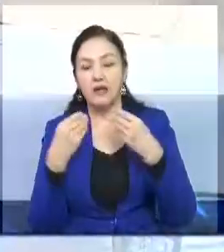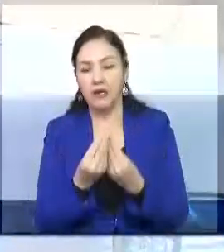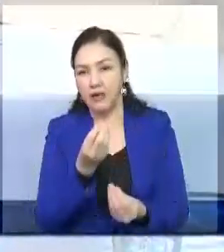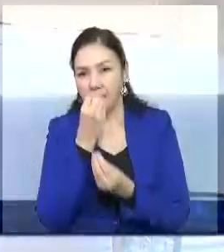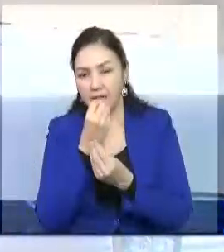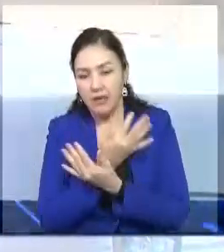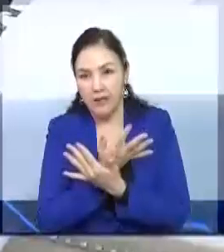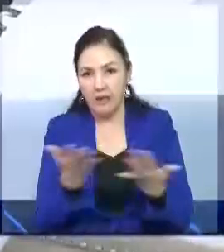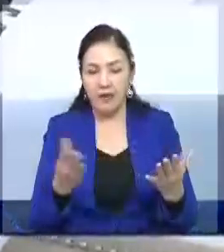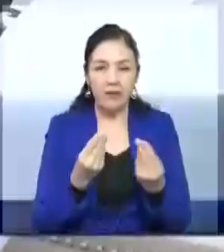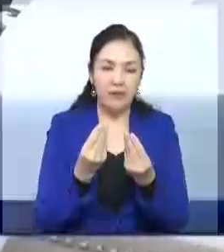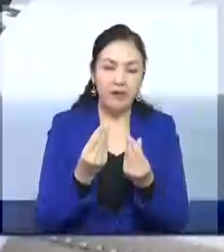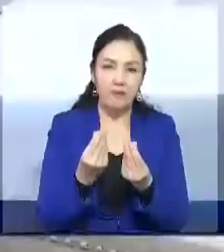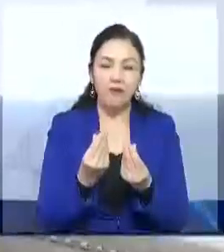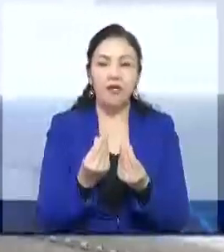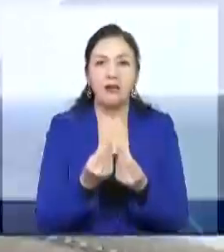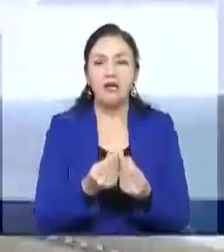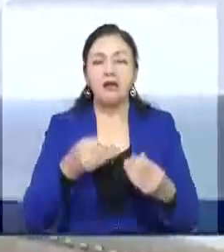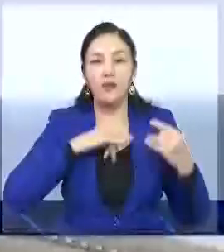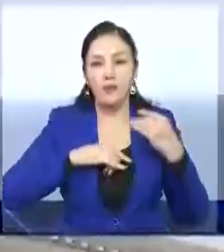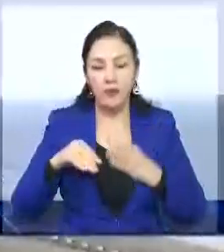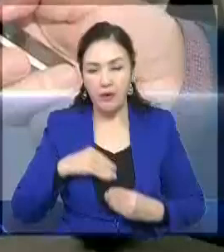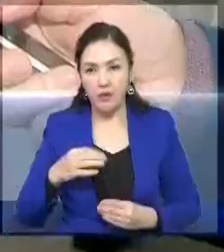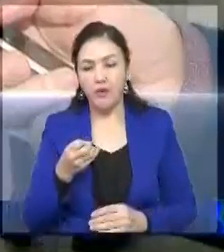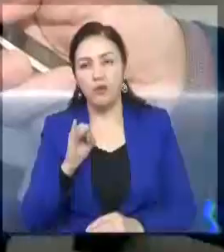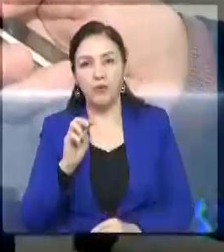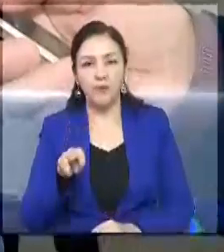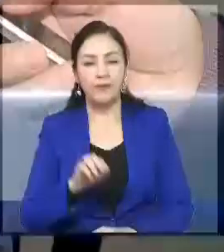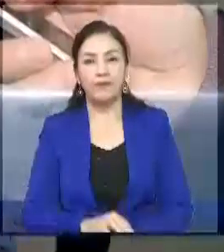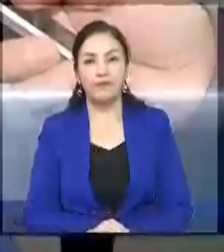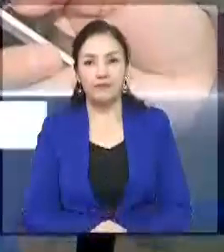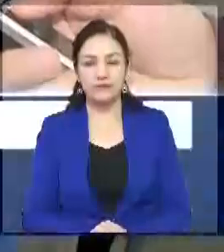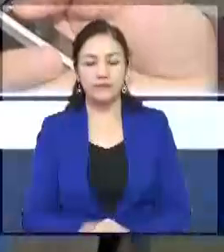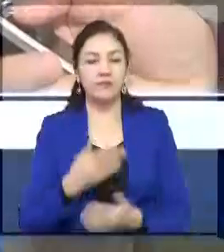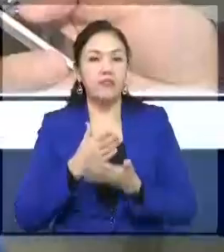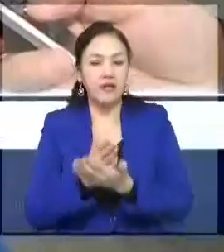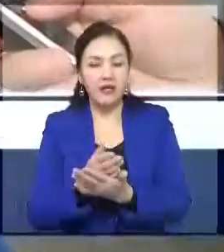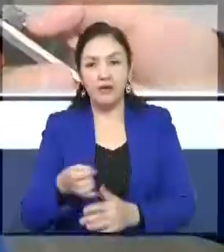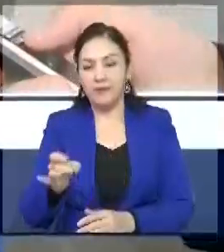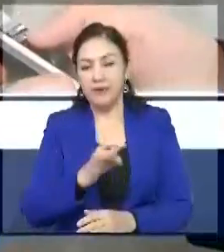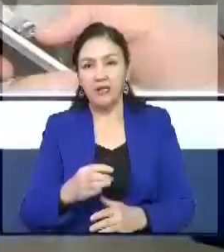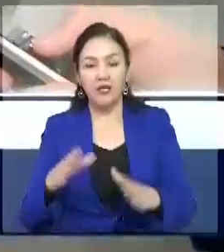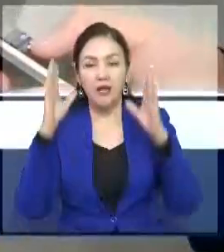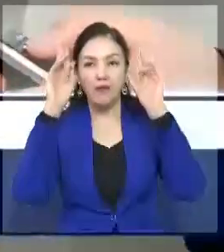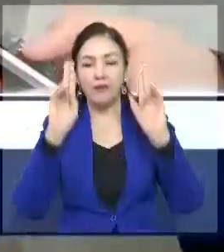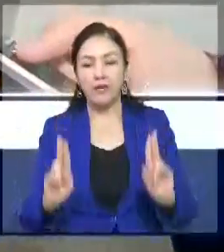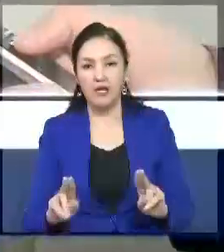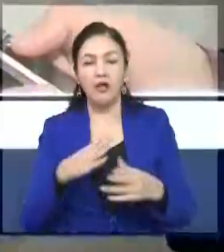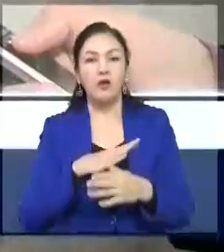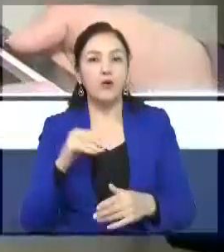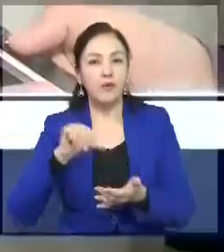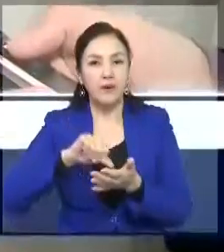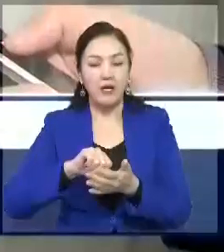продукто денеж средствами одеждой угм направлени реги традиция участвовали в духовных